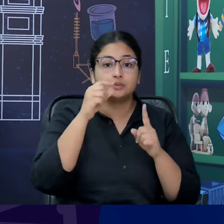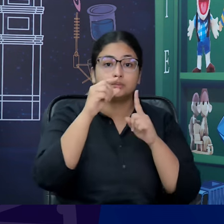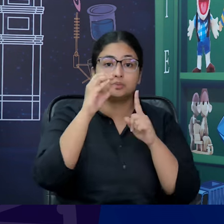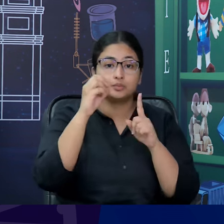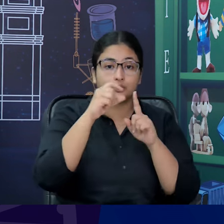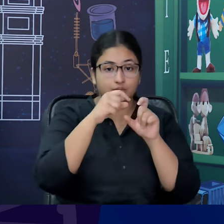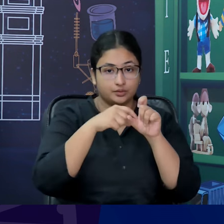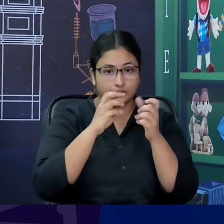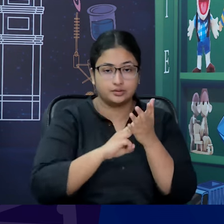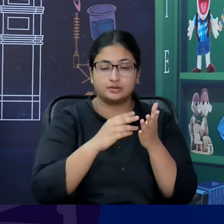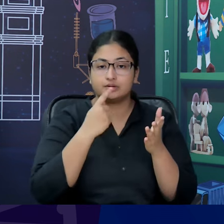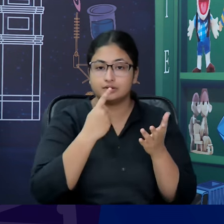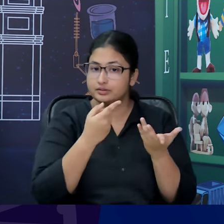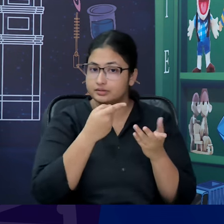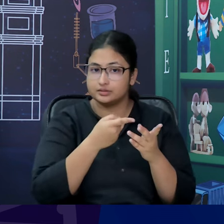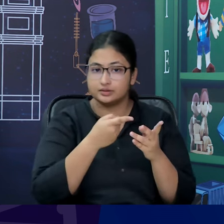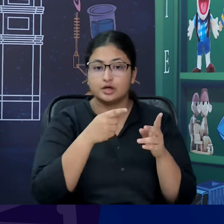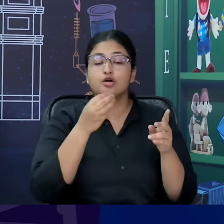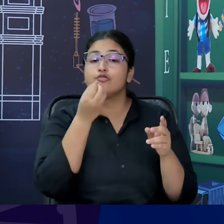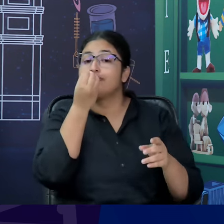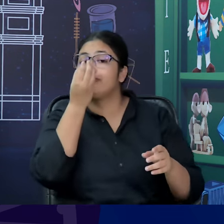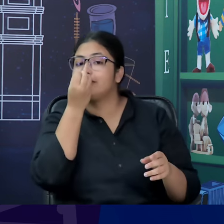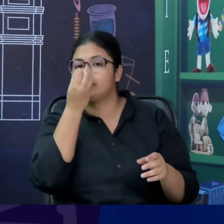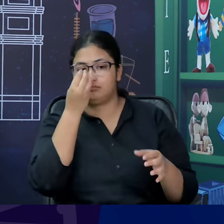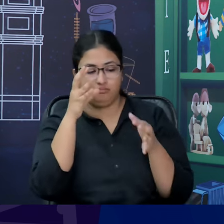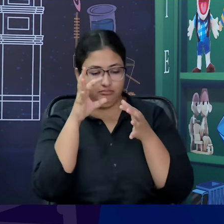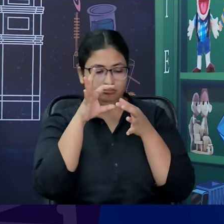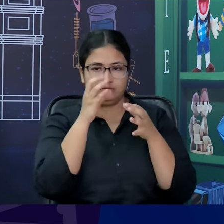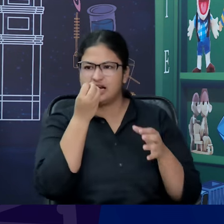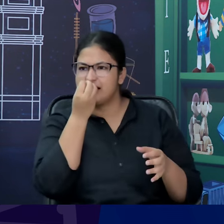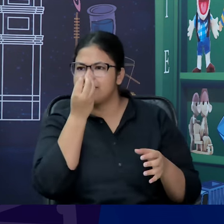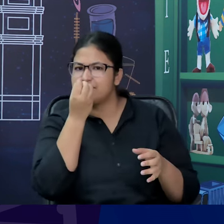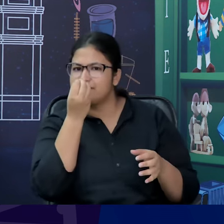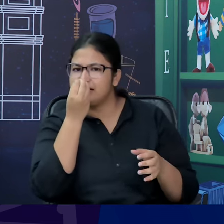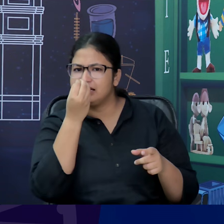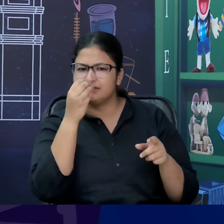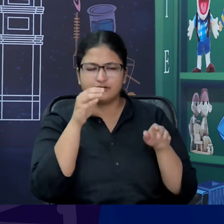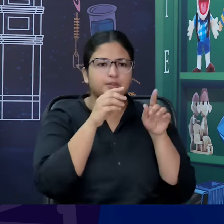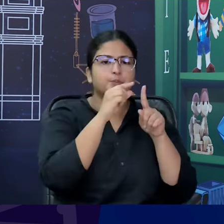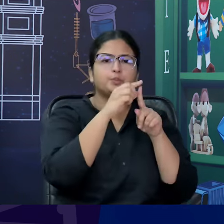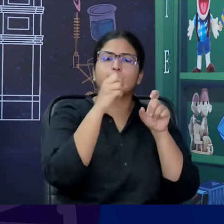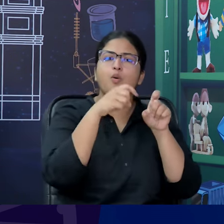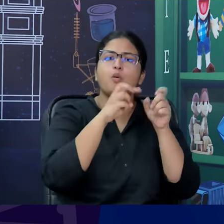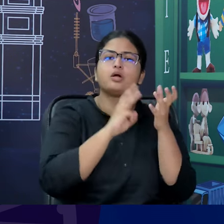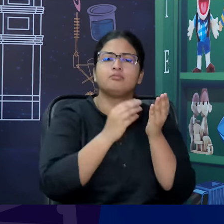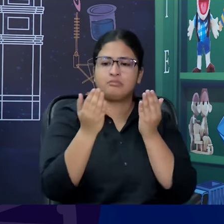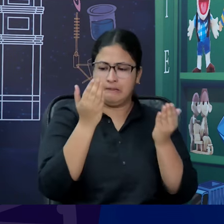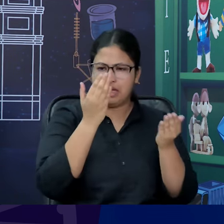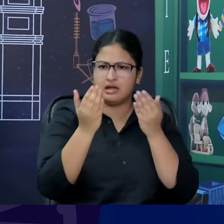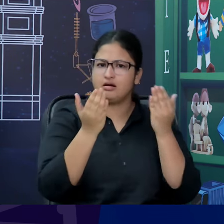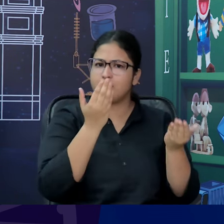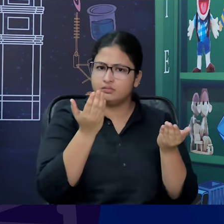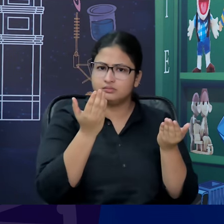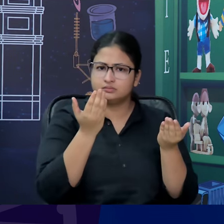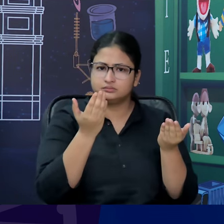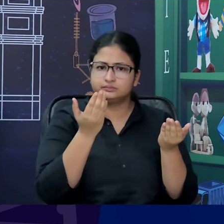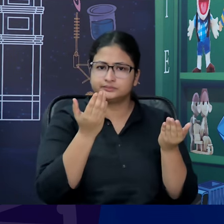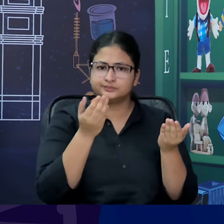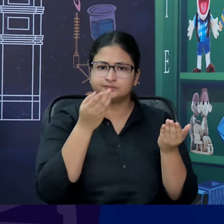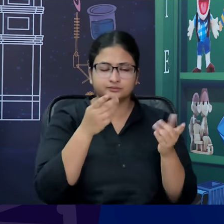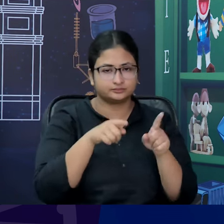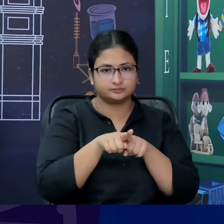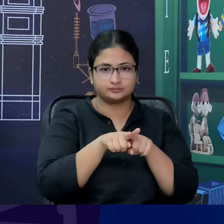खिलना है फूलों के बहाने कविता एक खिलना है फूलों के बहाने कविता का खिलना भला